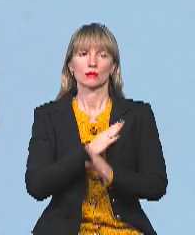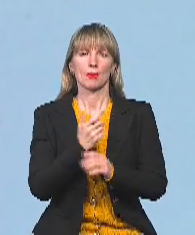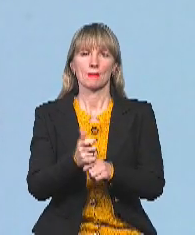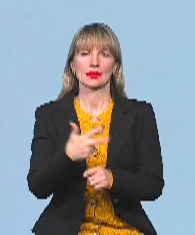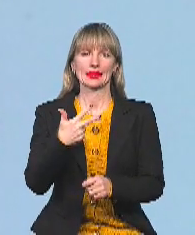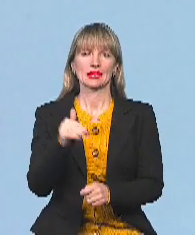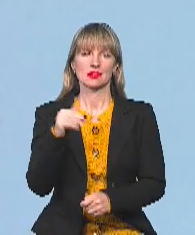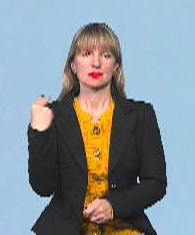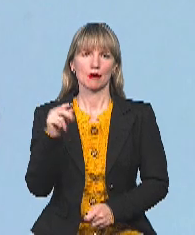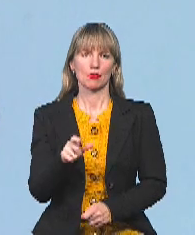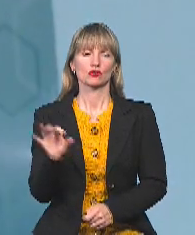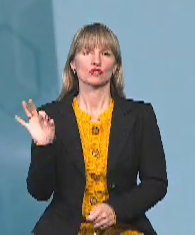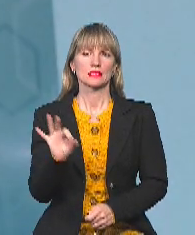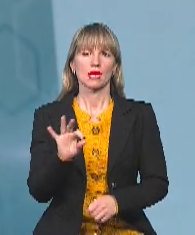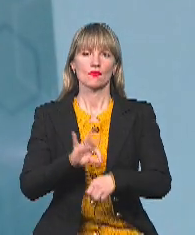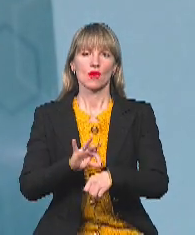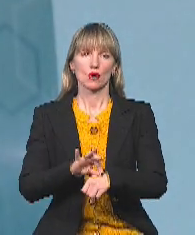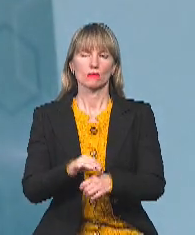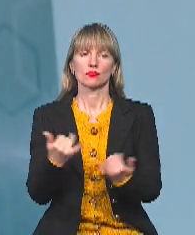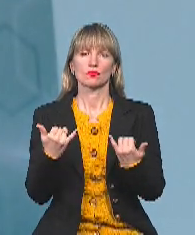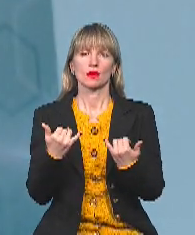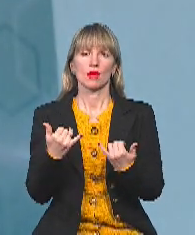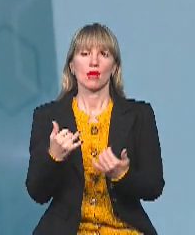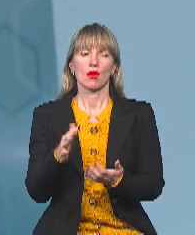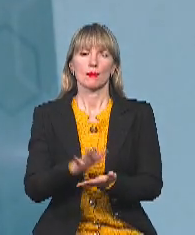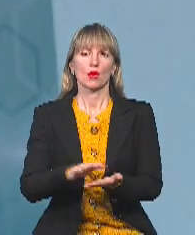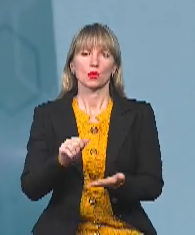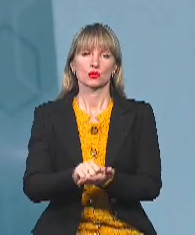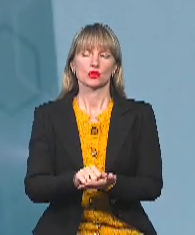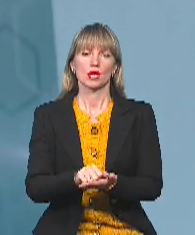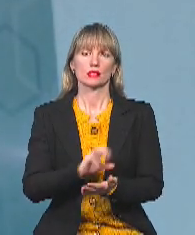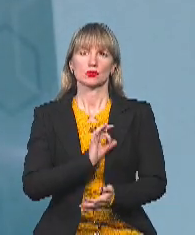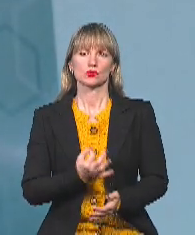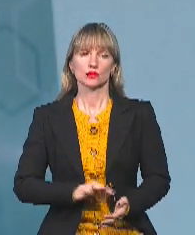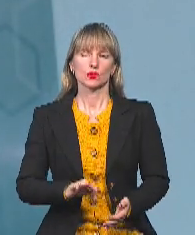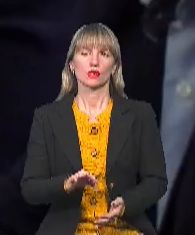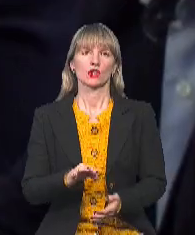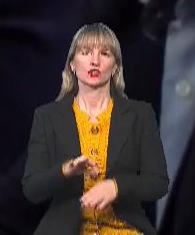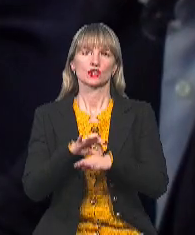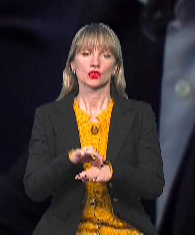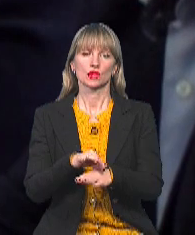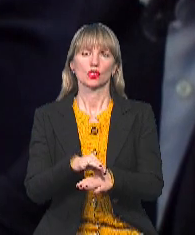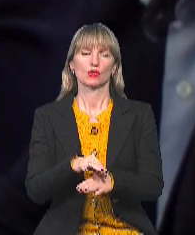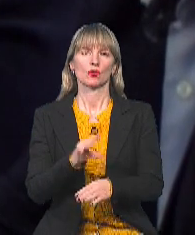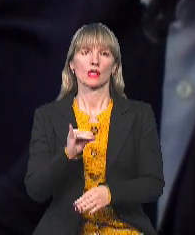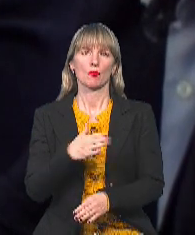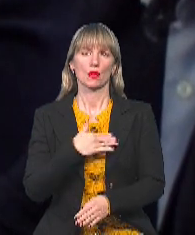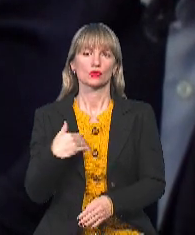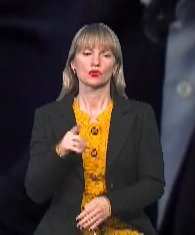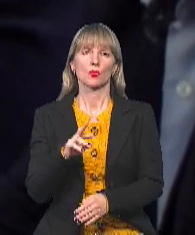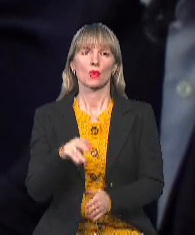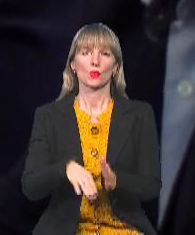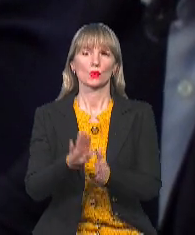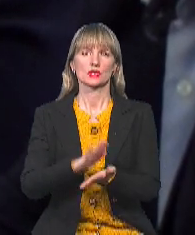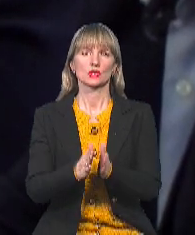тисячі запоріжців. Найчастіше хвороба вражає органи травлення, дихання, шкіру та молочну залозу. Аби покращити